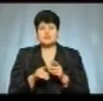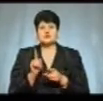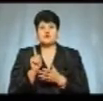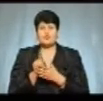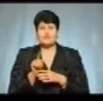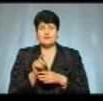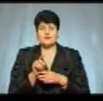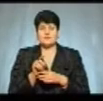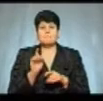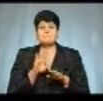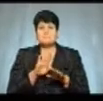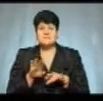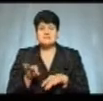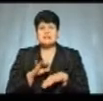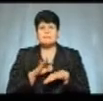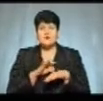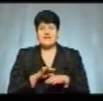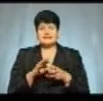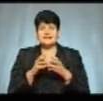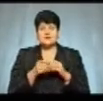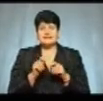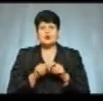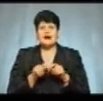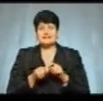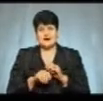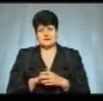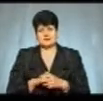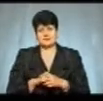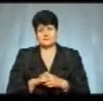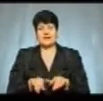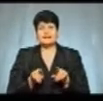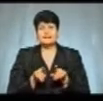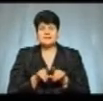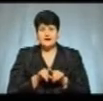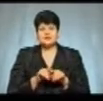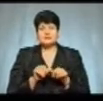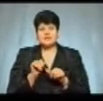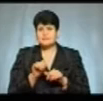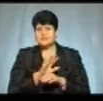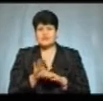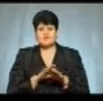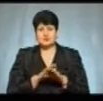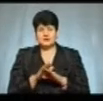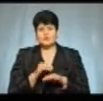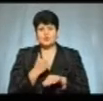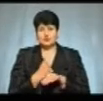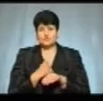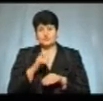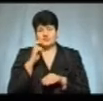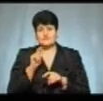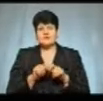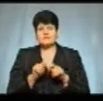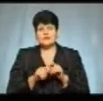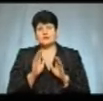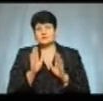після експертизи, після проведення результатів аналізу. Окрім того, за невиконання розпорядження головного державного інспектора, яке